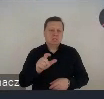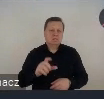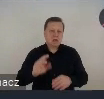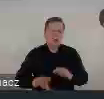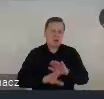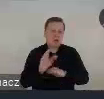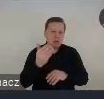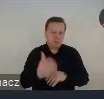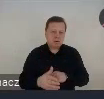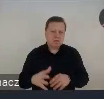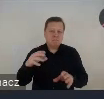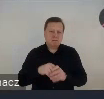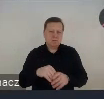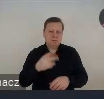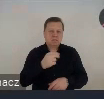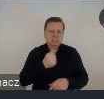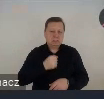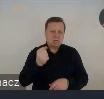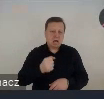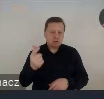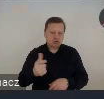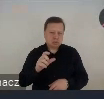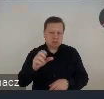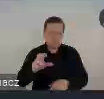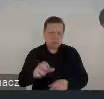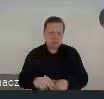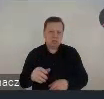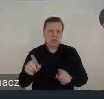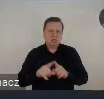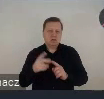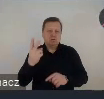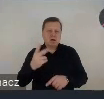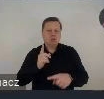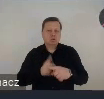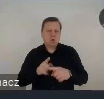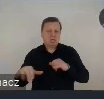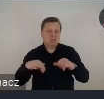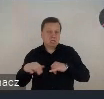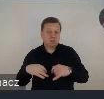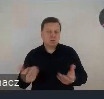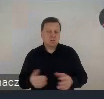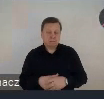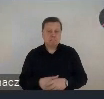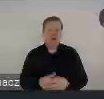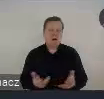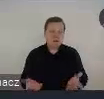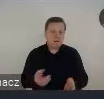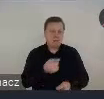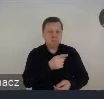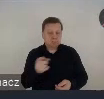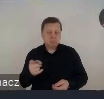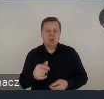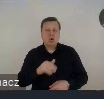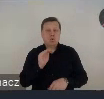na zewnątrz łącznie przez starszego cechu i dwóch członków zarządu, czyli wtedy na